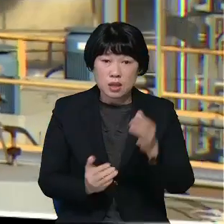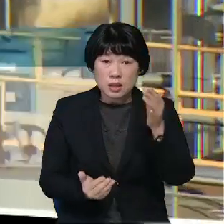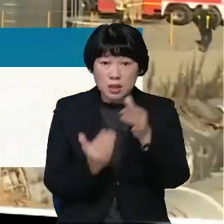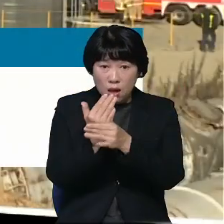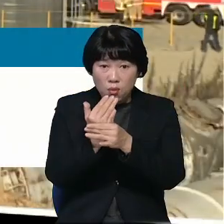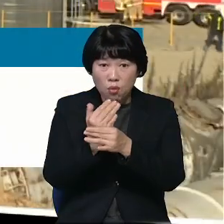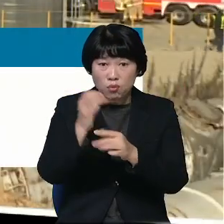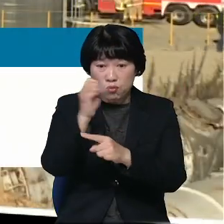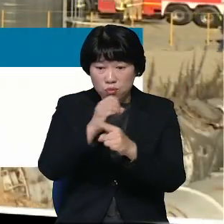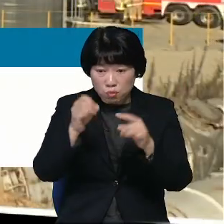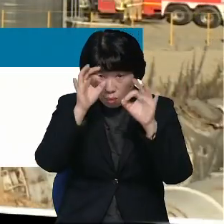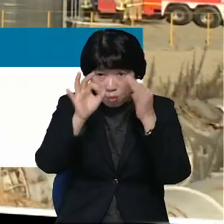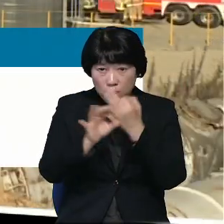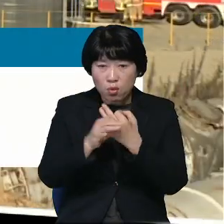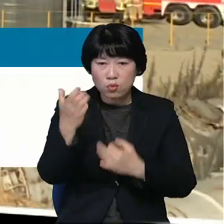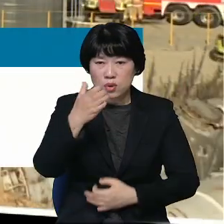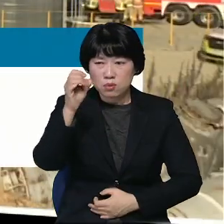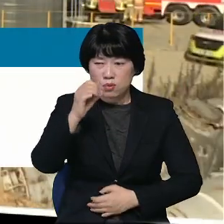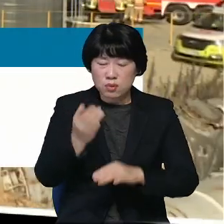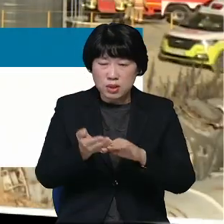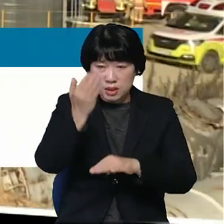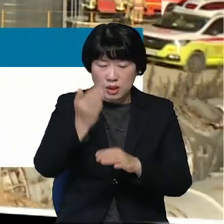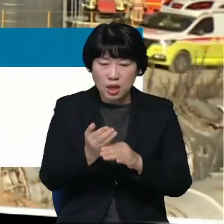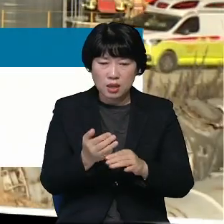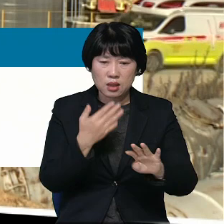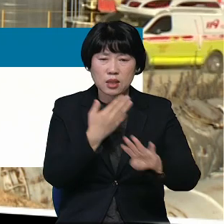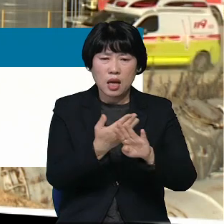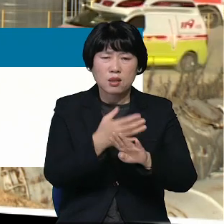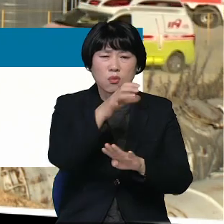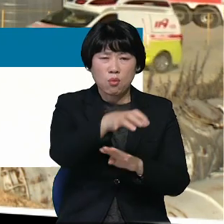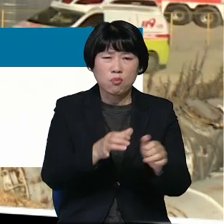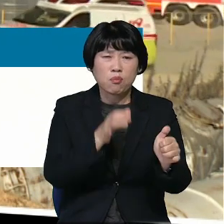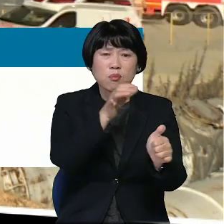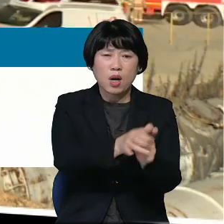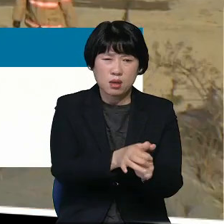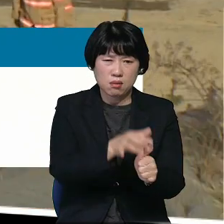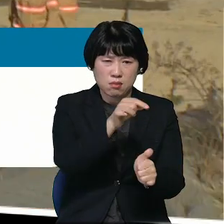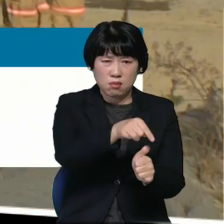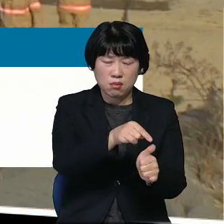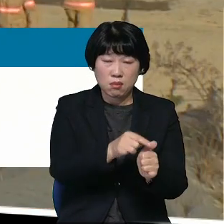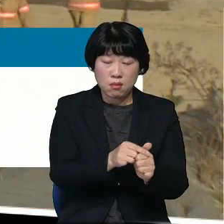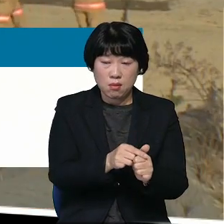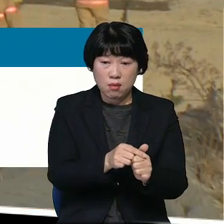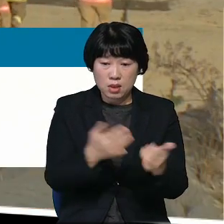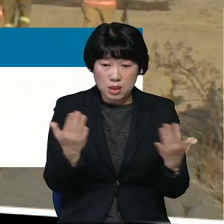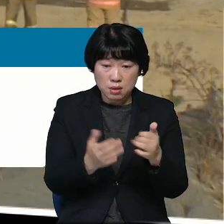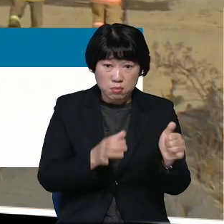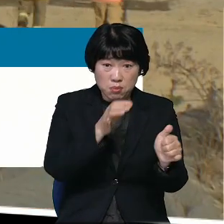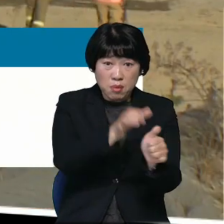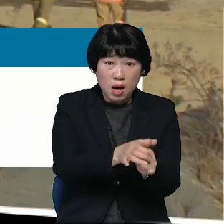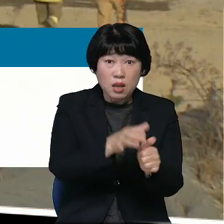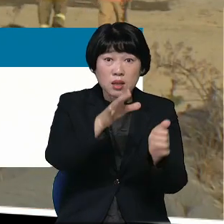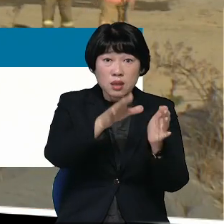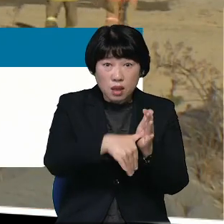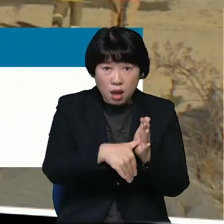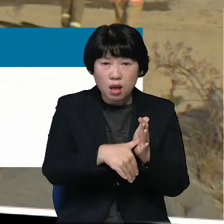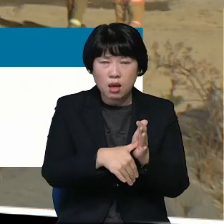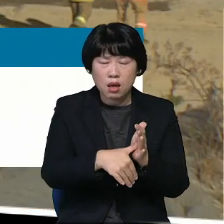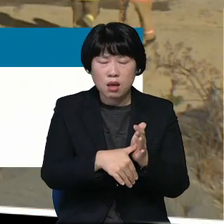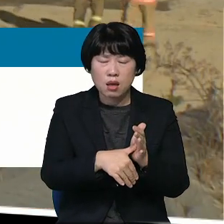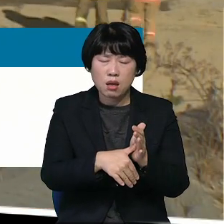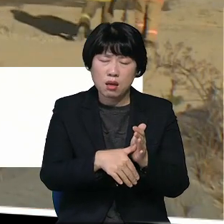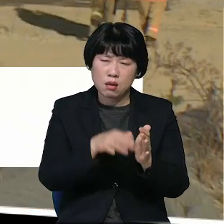보면은 90% 이상이 하청업체들은 이게 이 하청업체에 발주를 주거나 했을